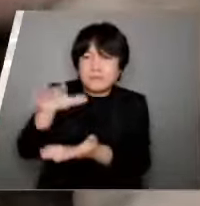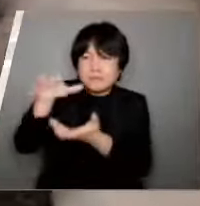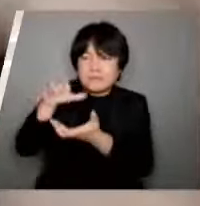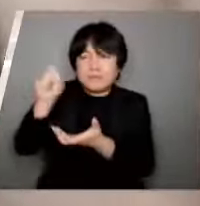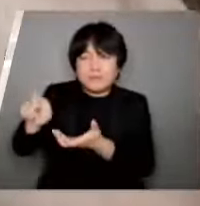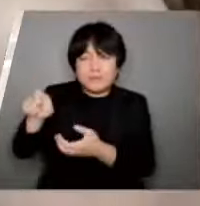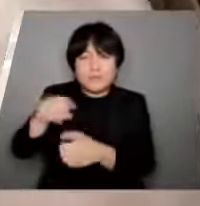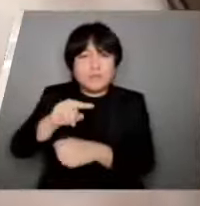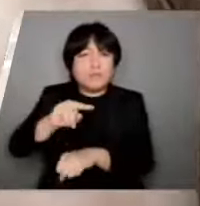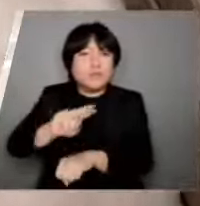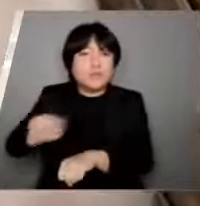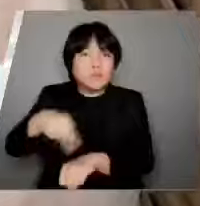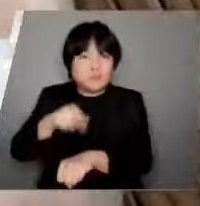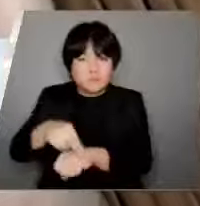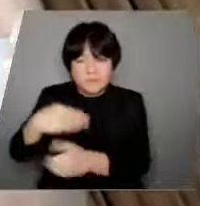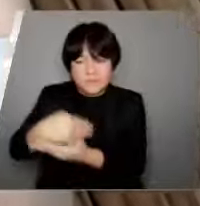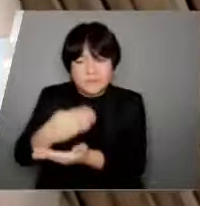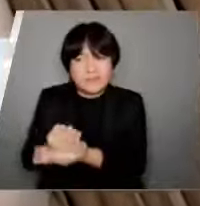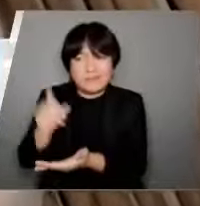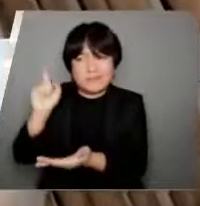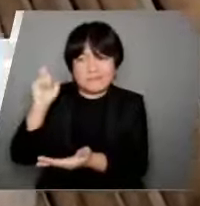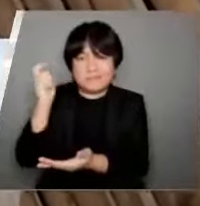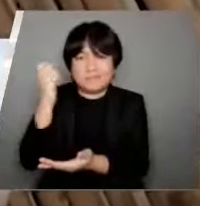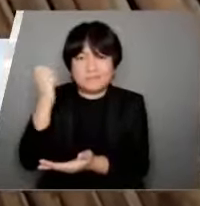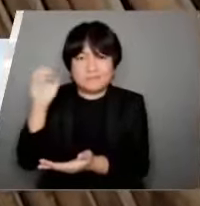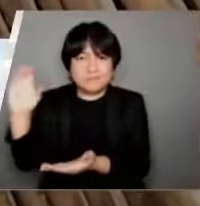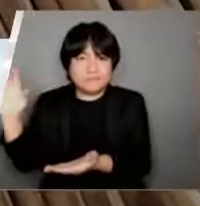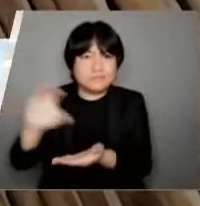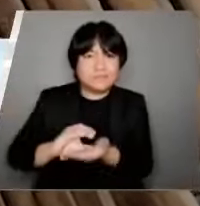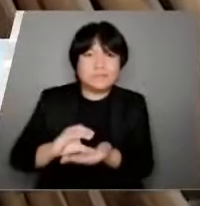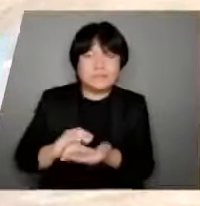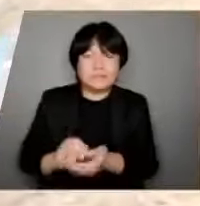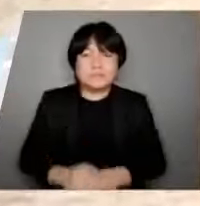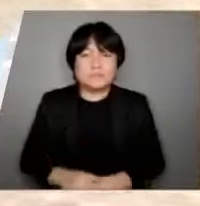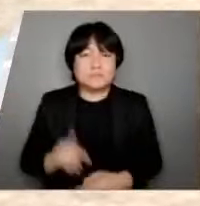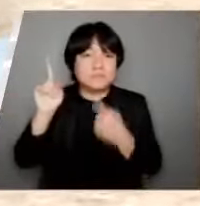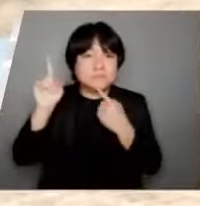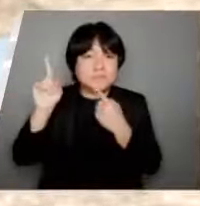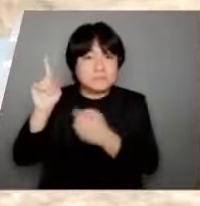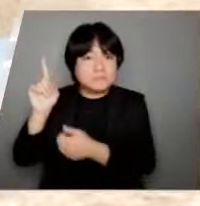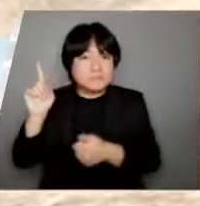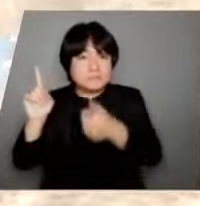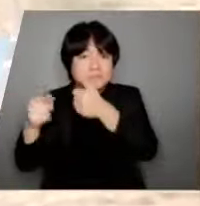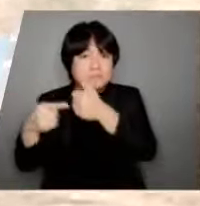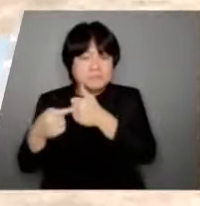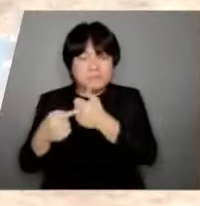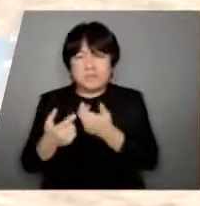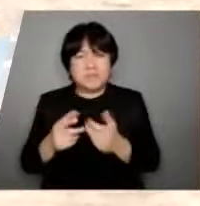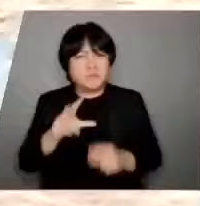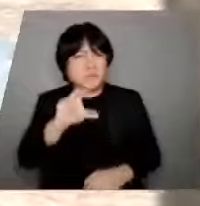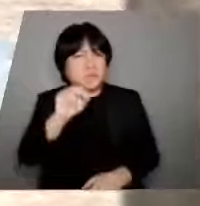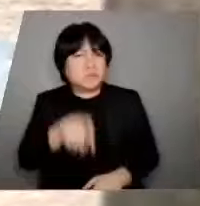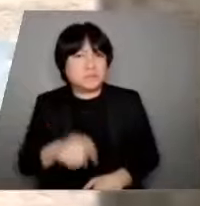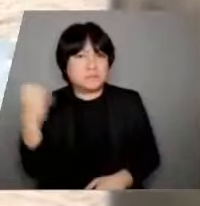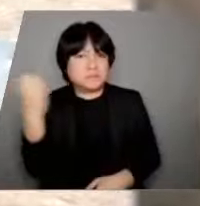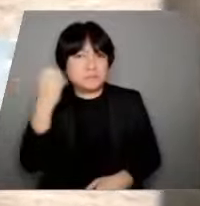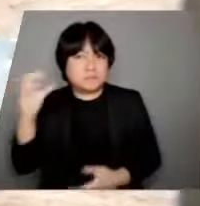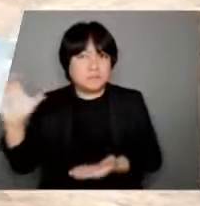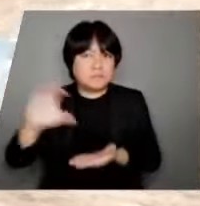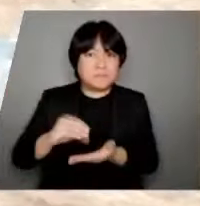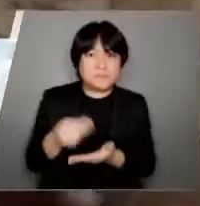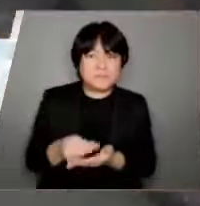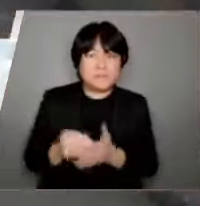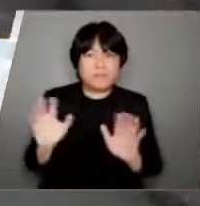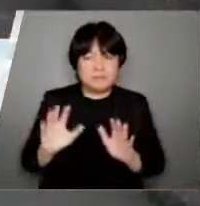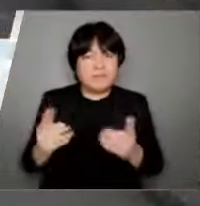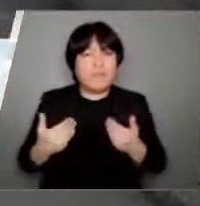calamity. Pero nanindigan ng kalihim na hindi ito kailangan dahil nakahanda ng pamahalaan sa pagbili ng 600,000 doses ng